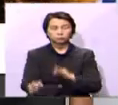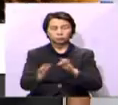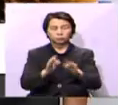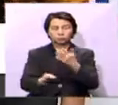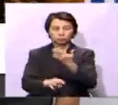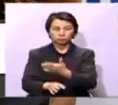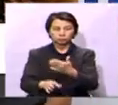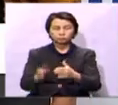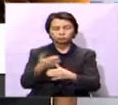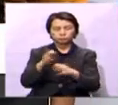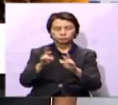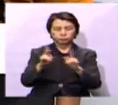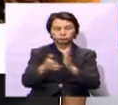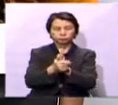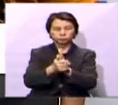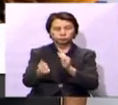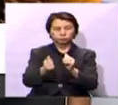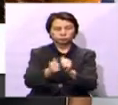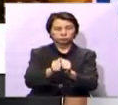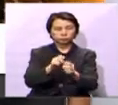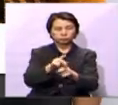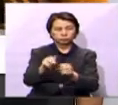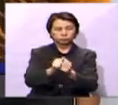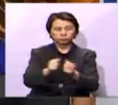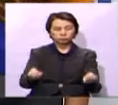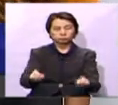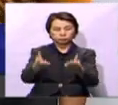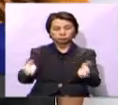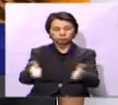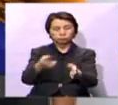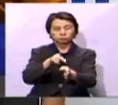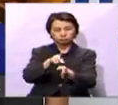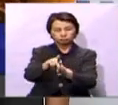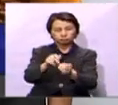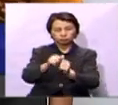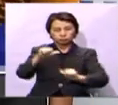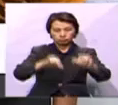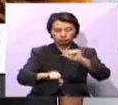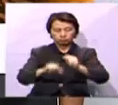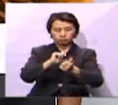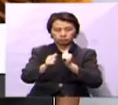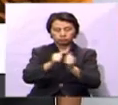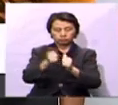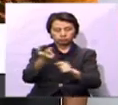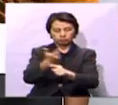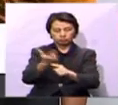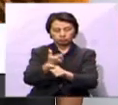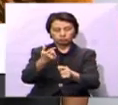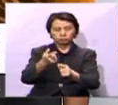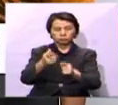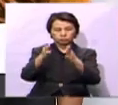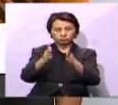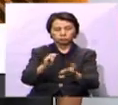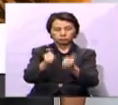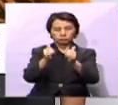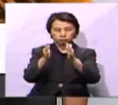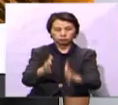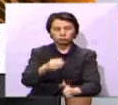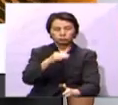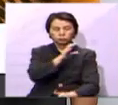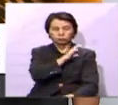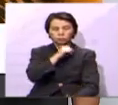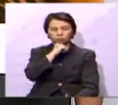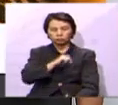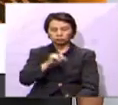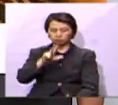Jelasnya, sedia berkongsi kepakaran dengan Zhang Yukun akan menyuntik profesionalisme sains sukan dalam melatih skuad terjun negara. Jurulatih berusia